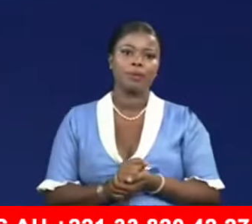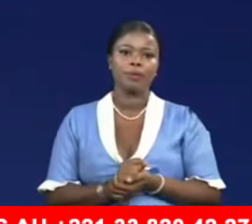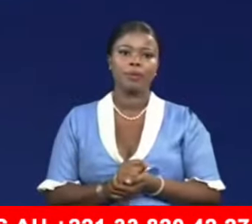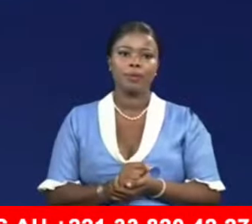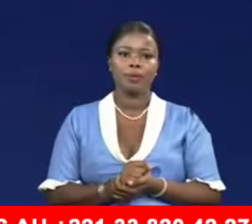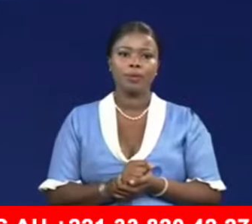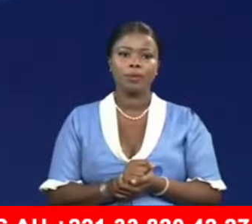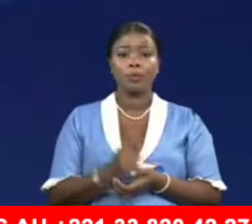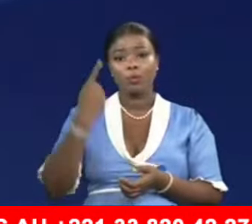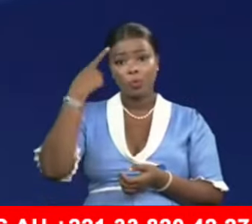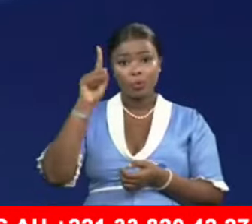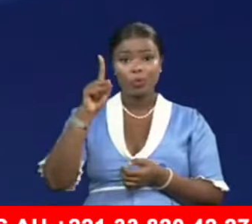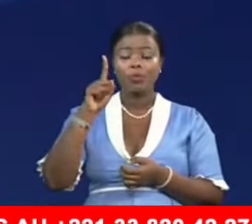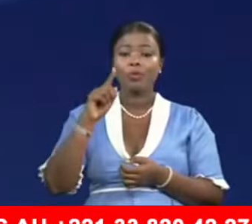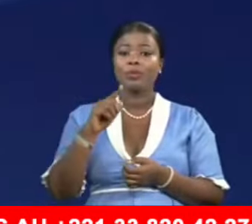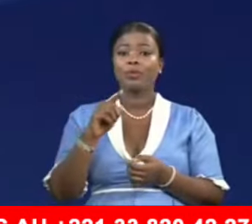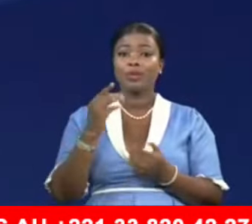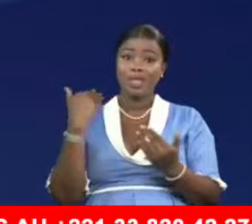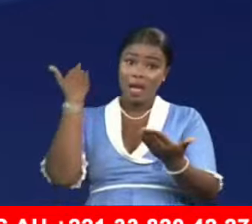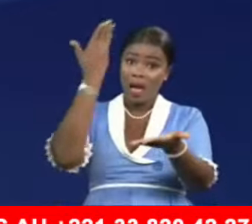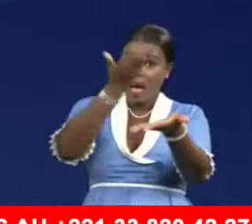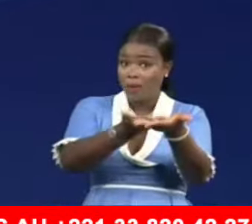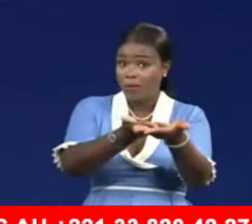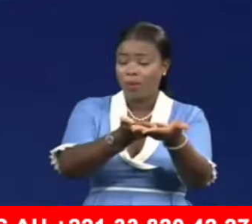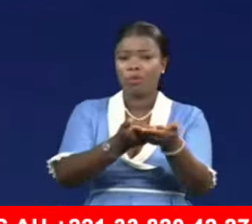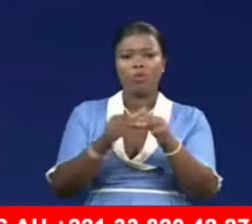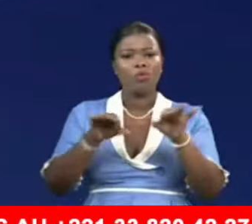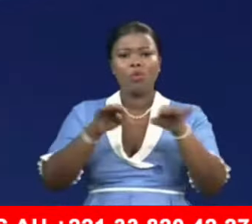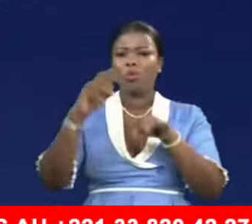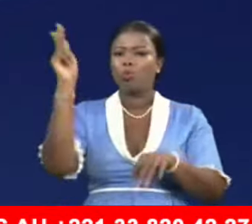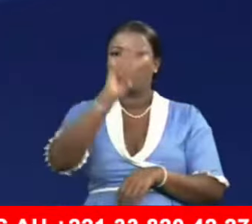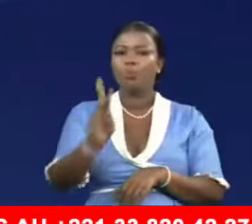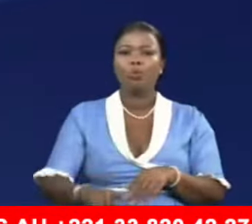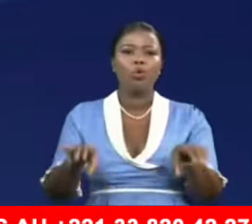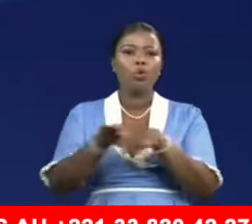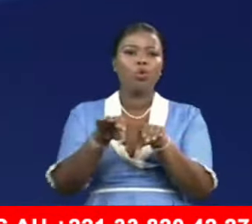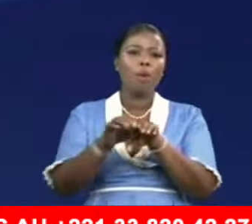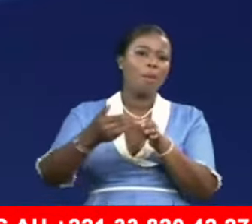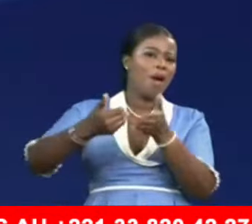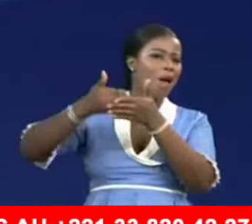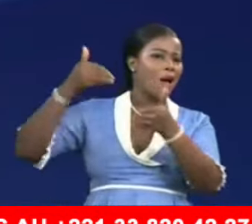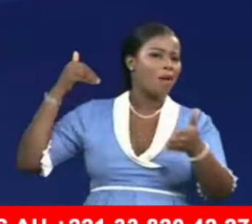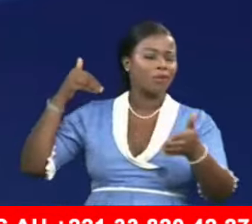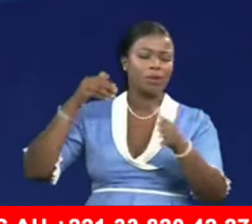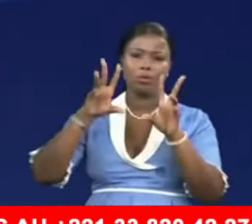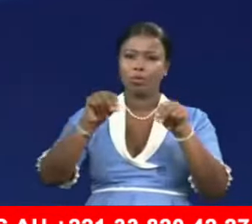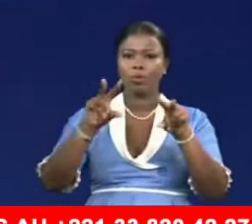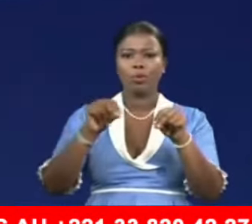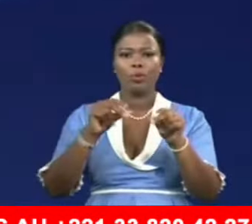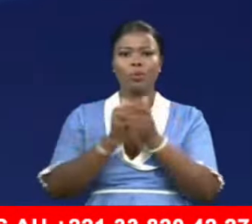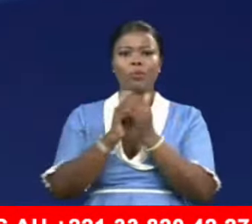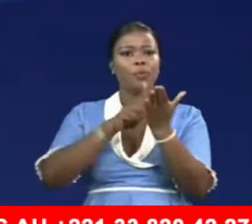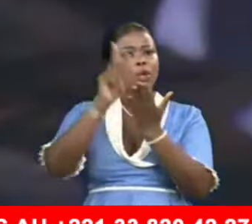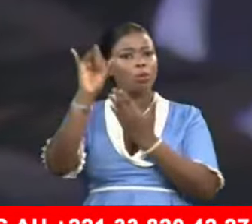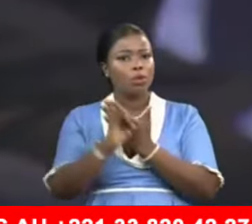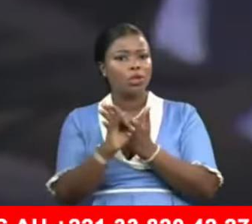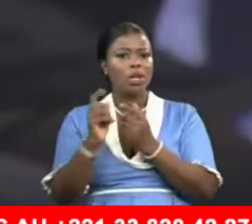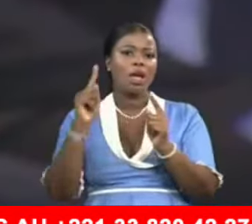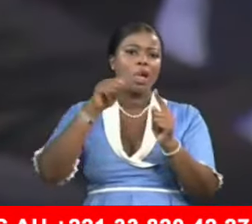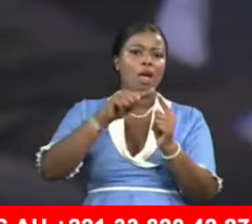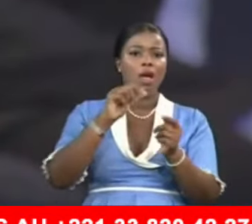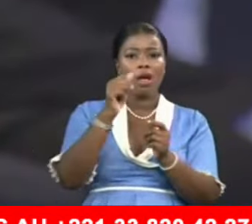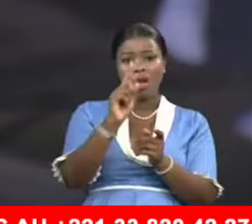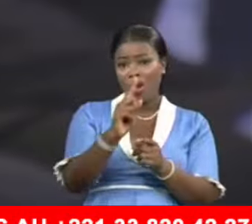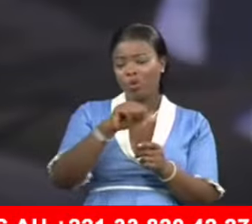pour y parvenir nous ne ferons plus comme avant courir d'une réforme à une autre d'un projet à un autre